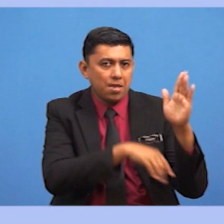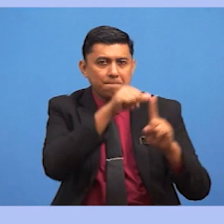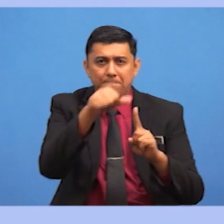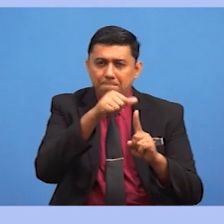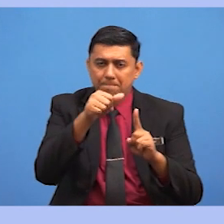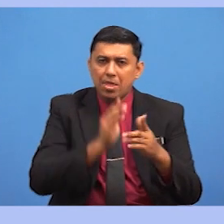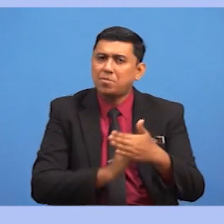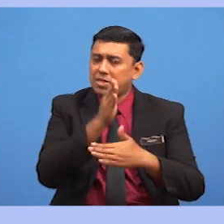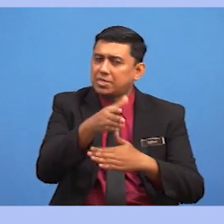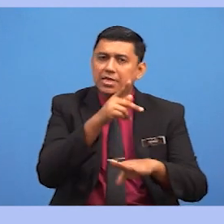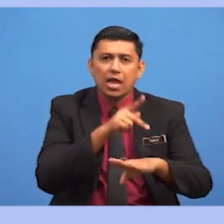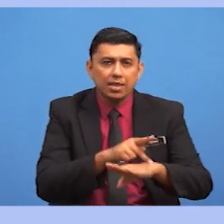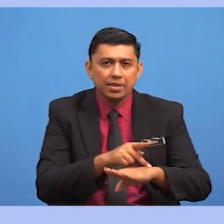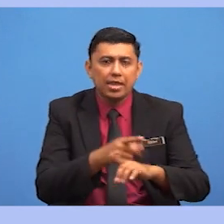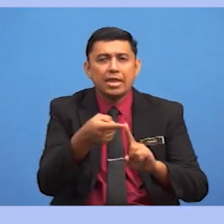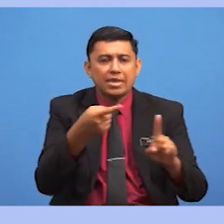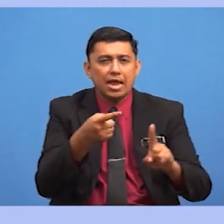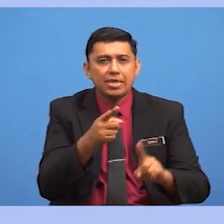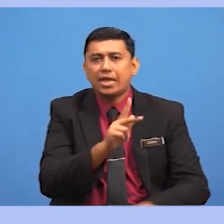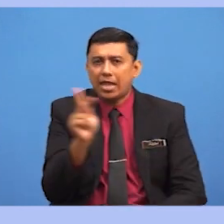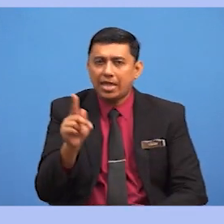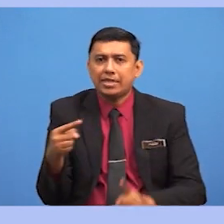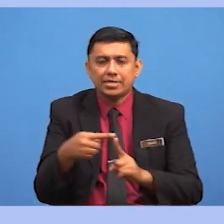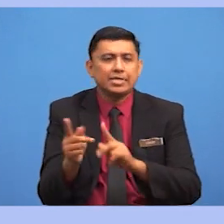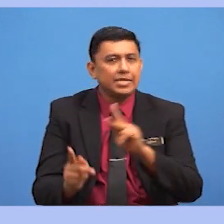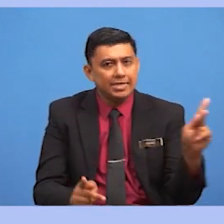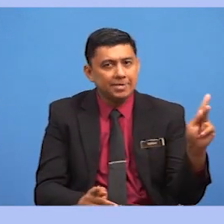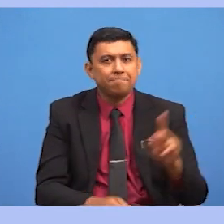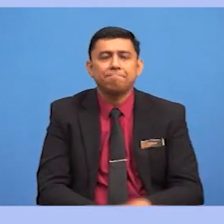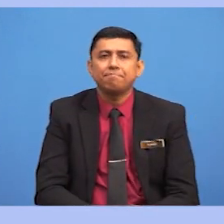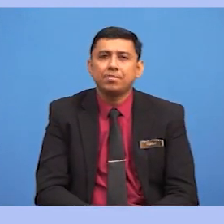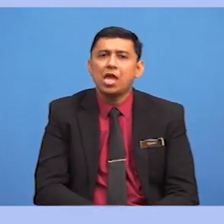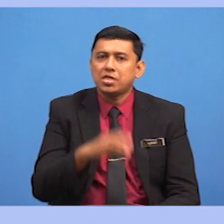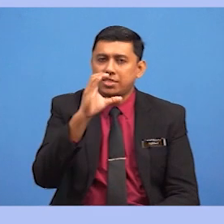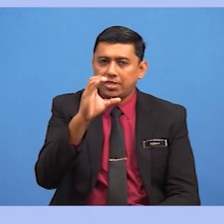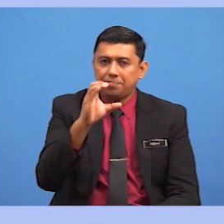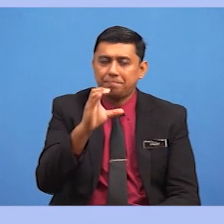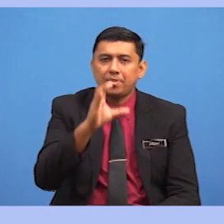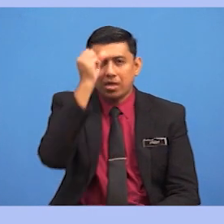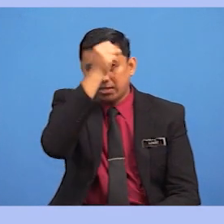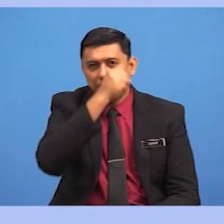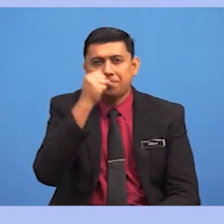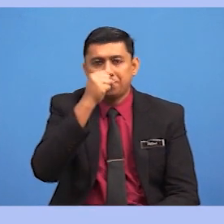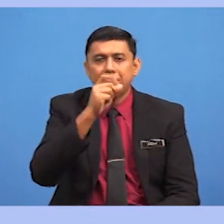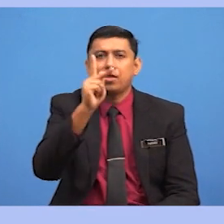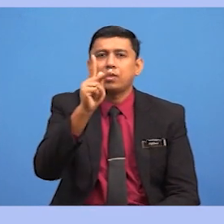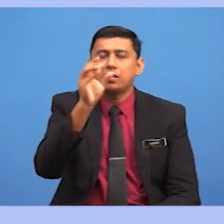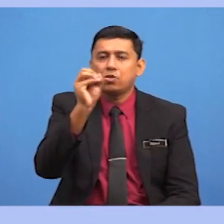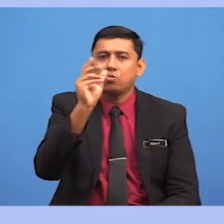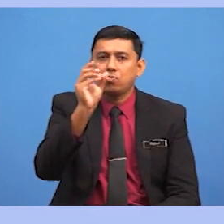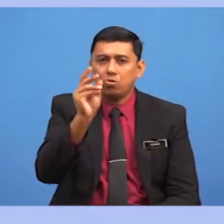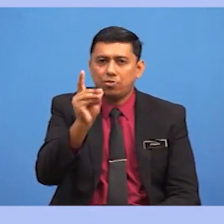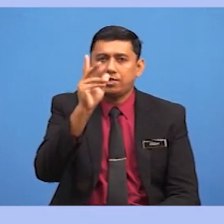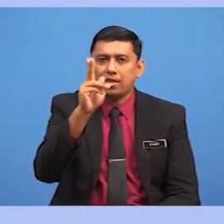berkurang apabila merentasi kala dari kanan ke kiri jadual berkala. C. Sifat kekonduksian